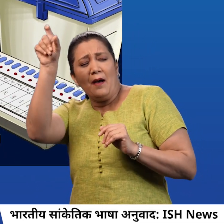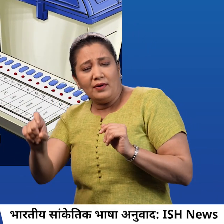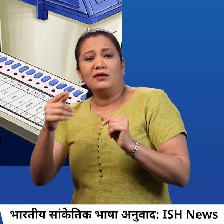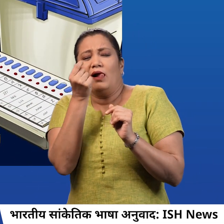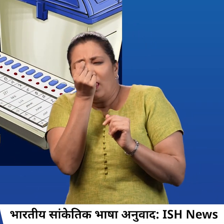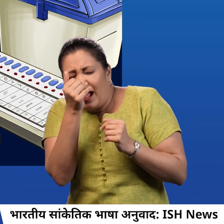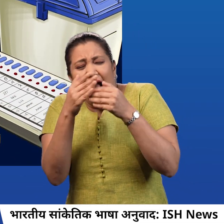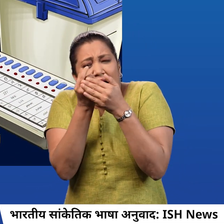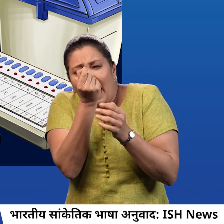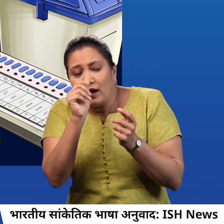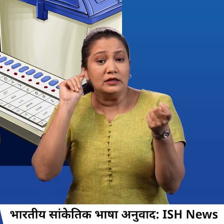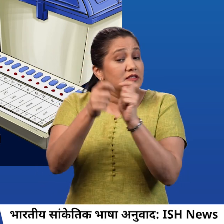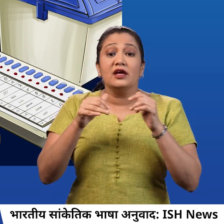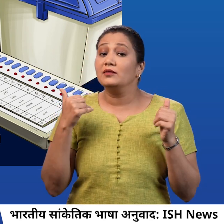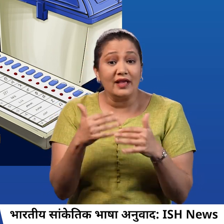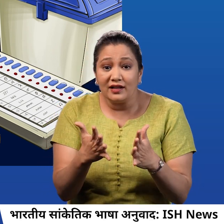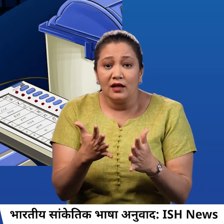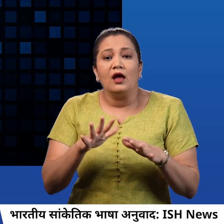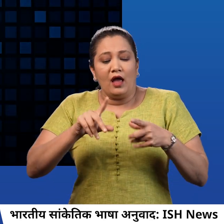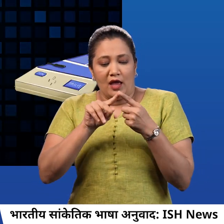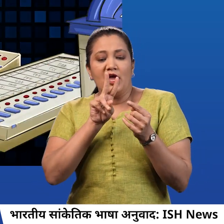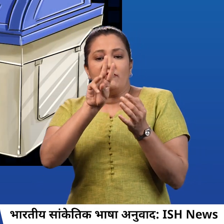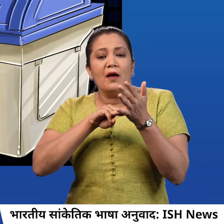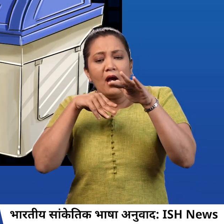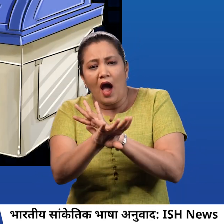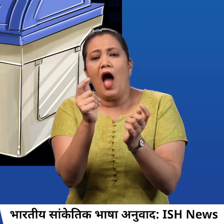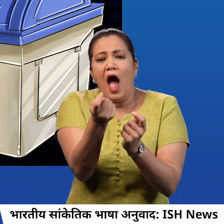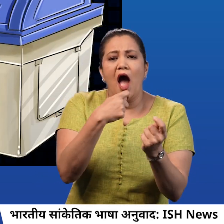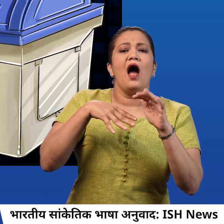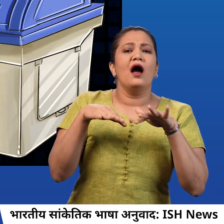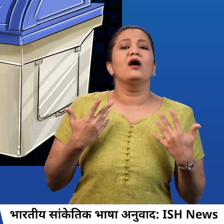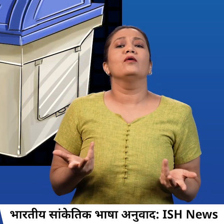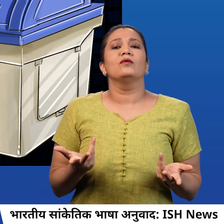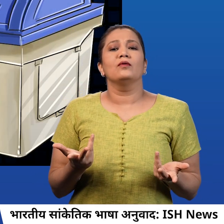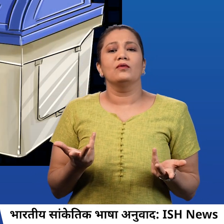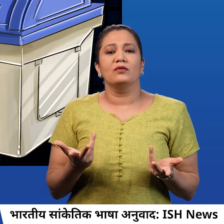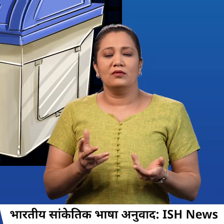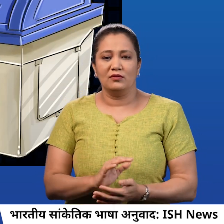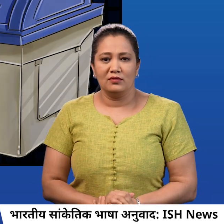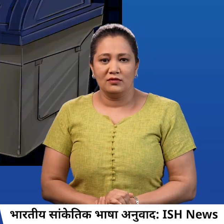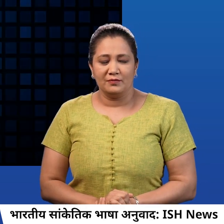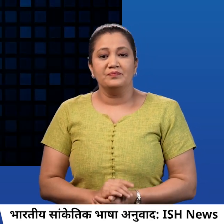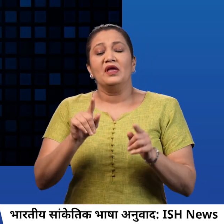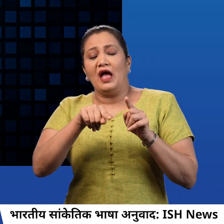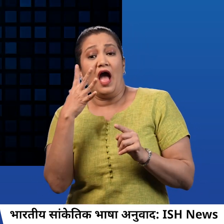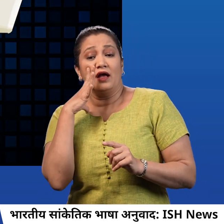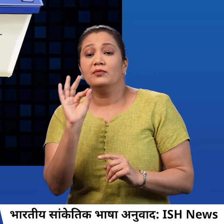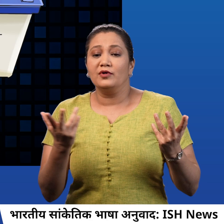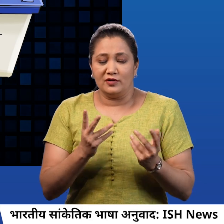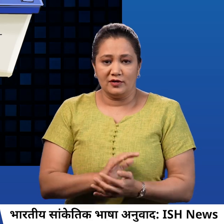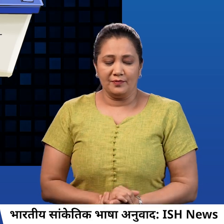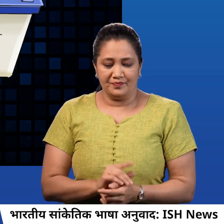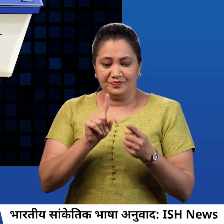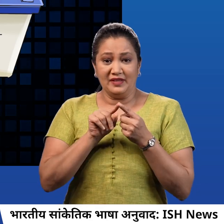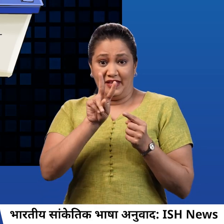कुणालाही कोणत्याही प्रकारचा बदल करता येणार नसल्यानं EVM सोबत छेडछाड करायला वावच उरत नाही. आणखी एक महत्त्वाचं